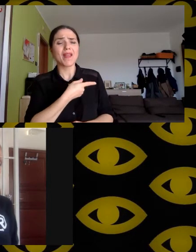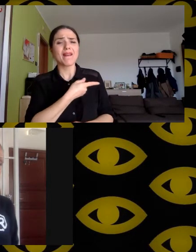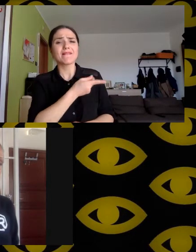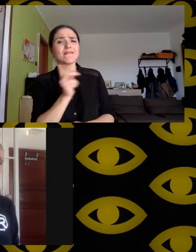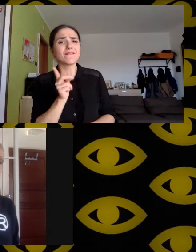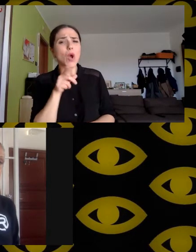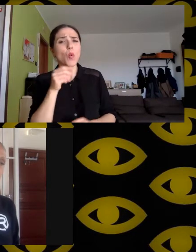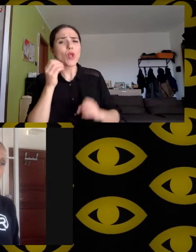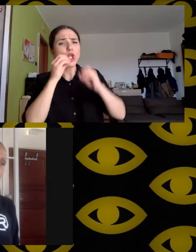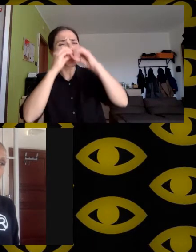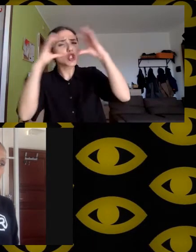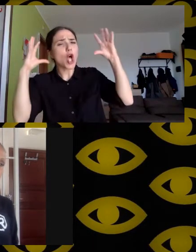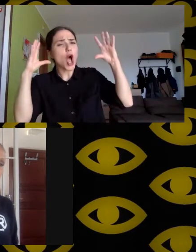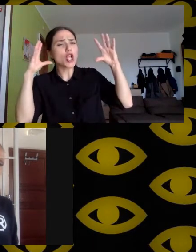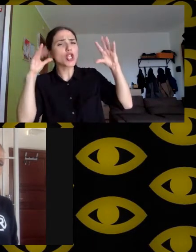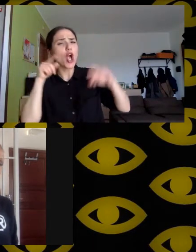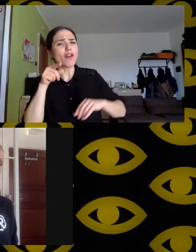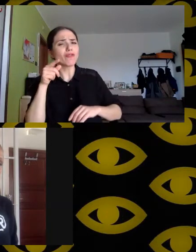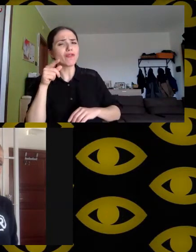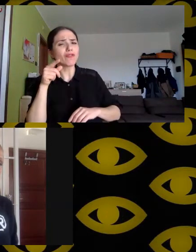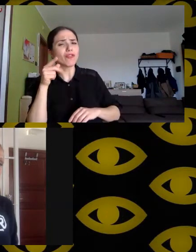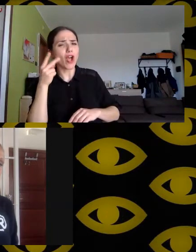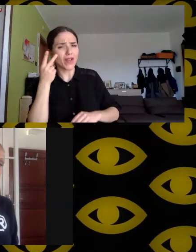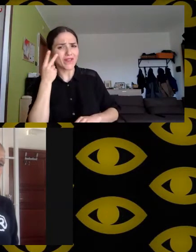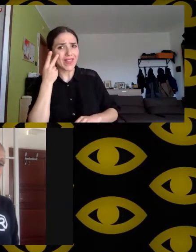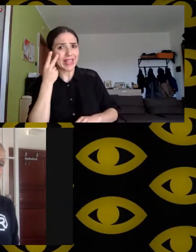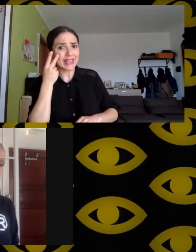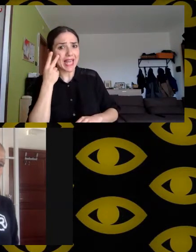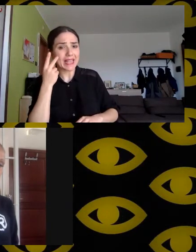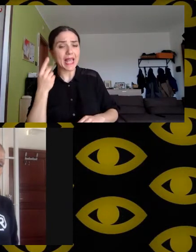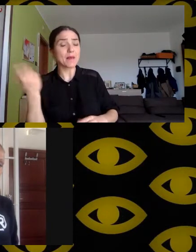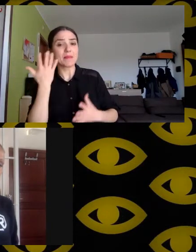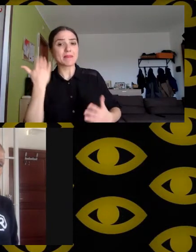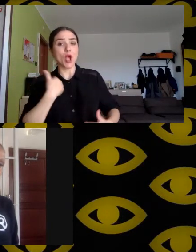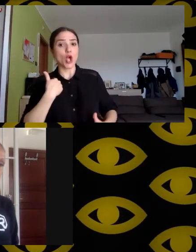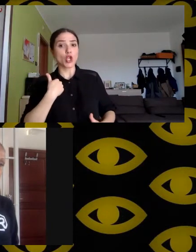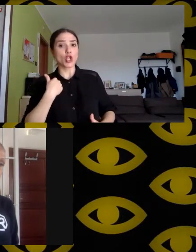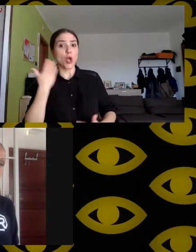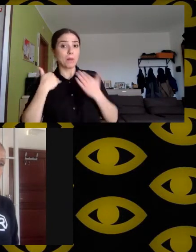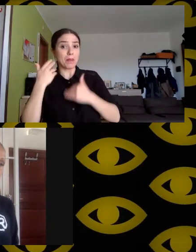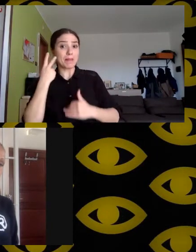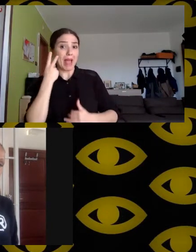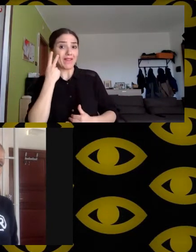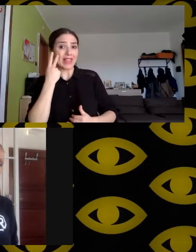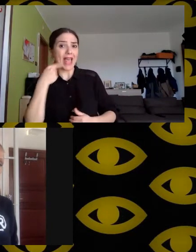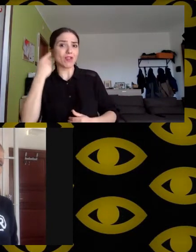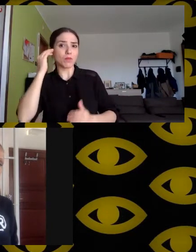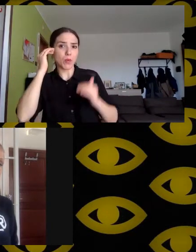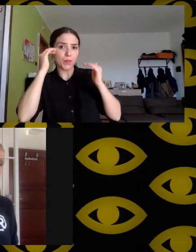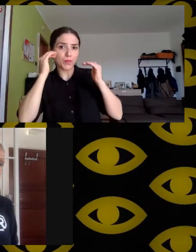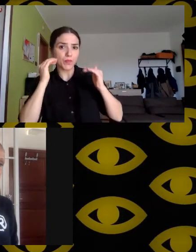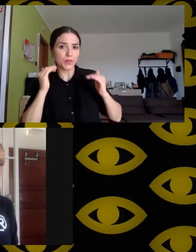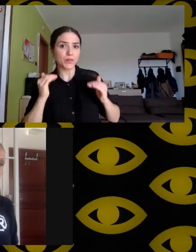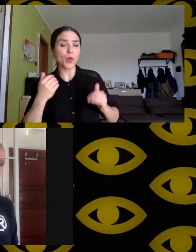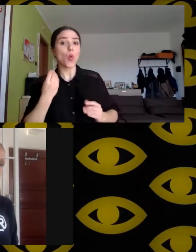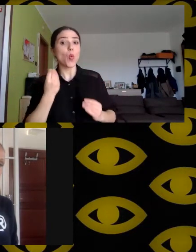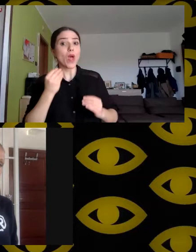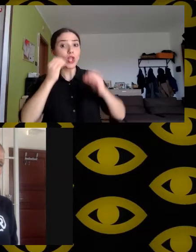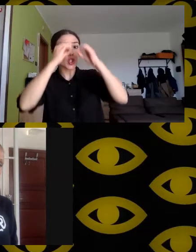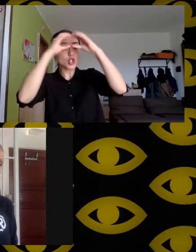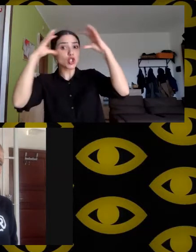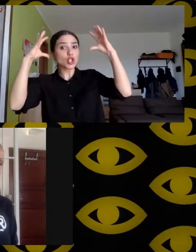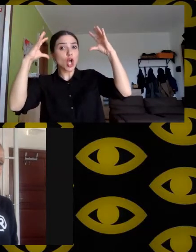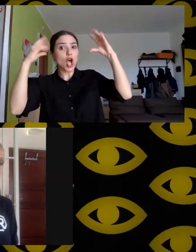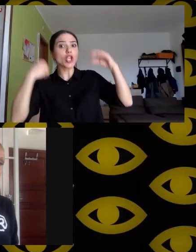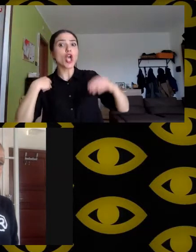vedete? Chi ha già visto nella vita e poi ha perso la vista come me, quando sogna vede? Perché io quando sogno vedo perfettamente, so che